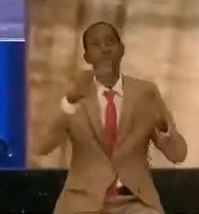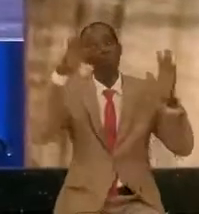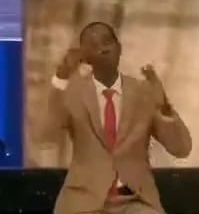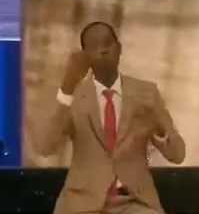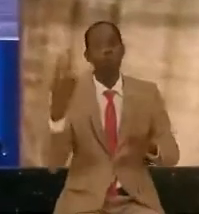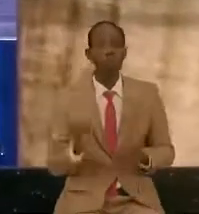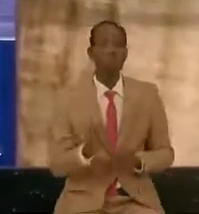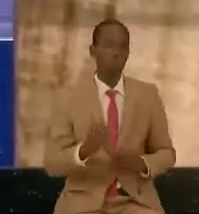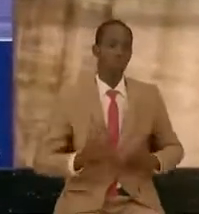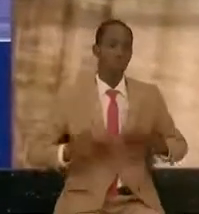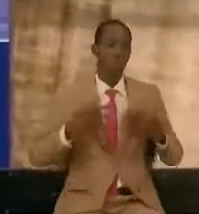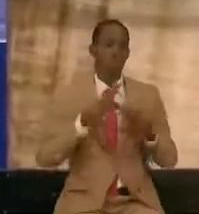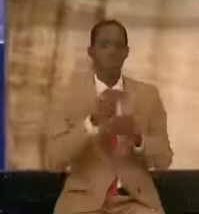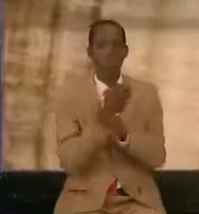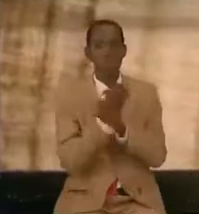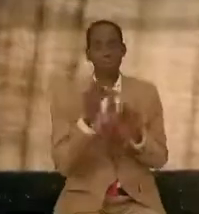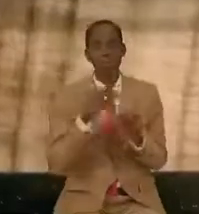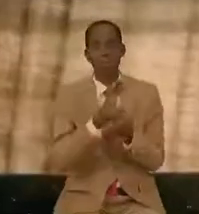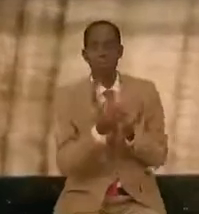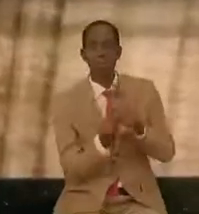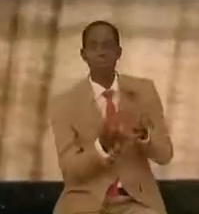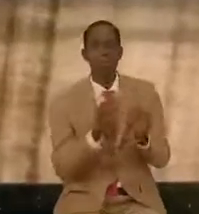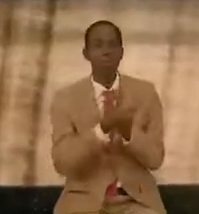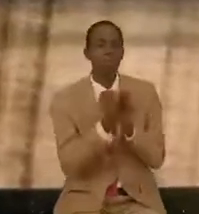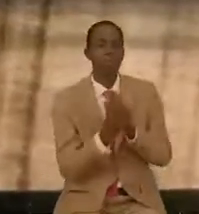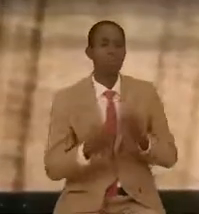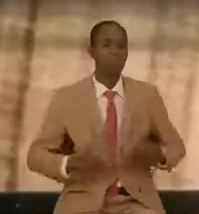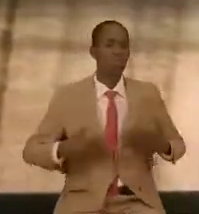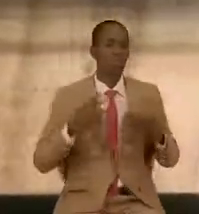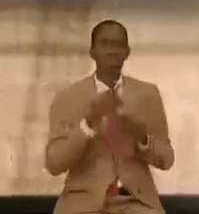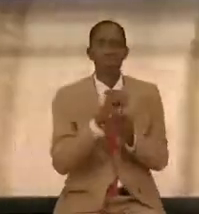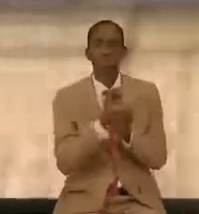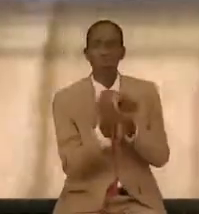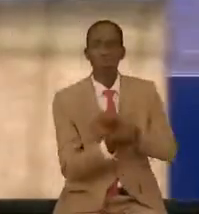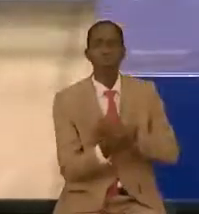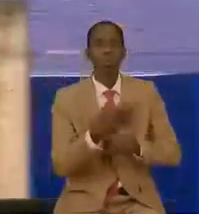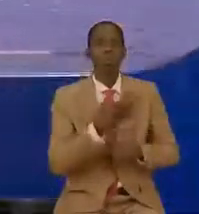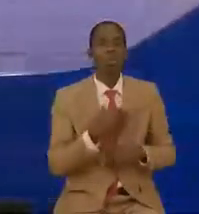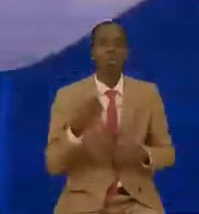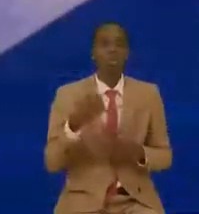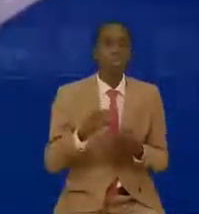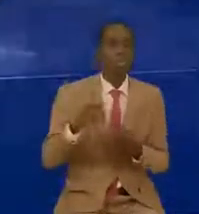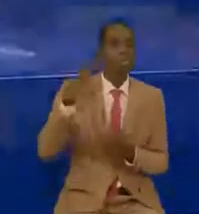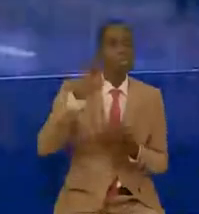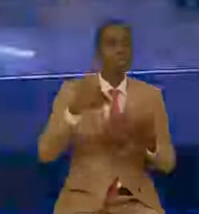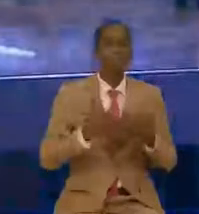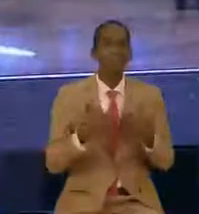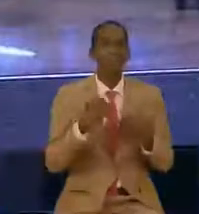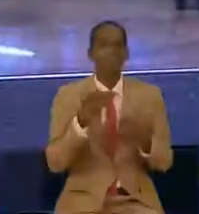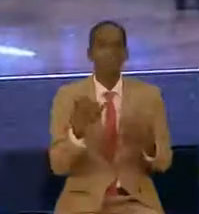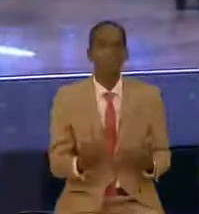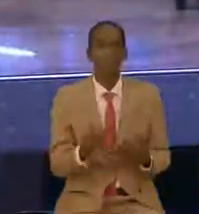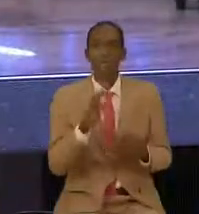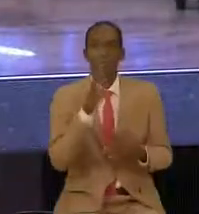éternelle, pas de salut, pas de conversion, pas de changement de vie, pas de transformation. Et leur esprit n'a pas